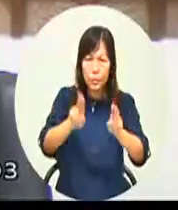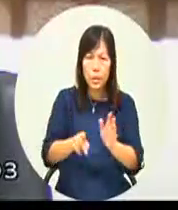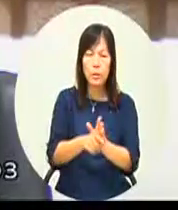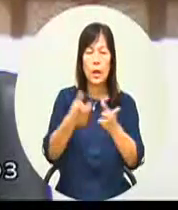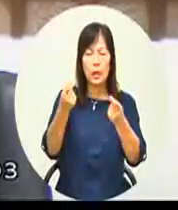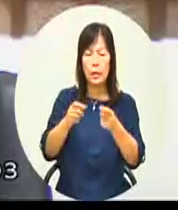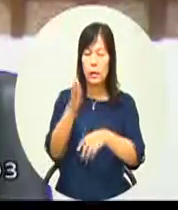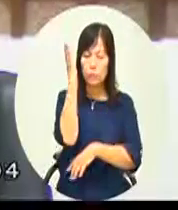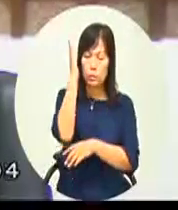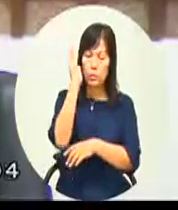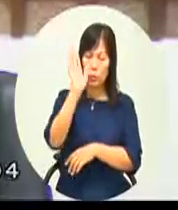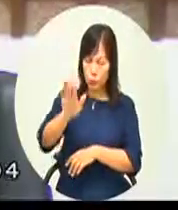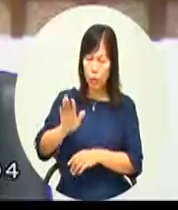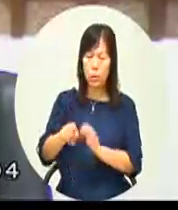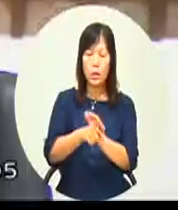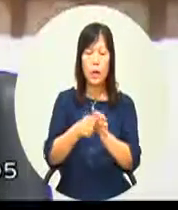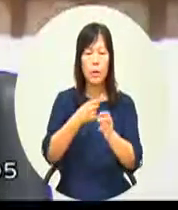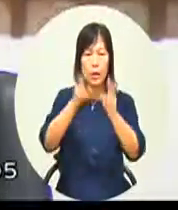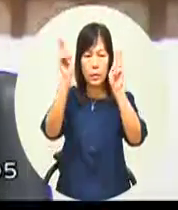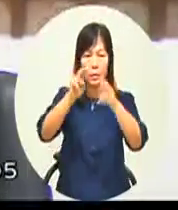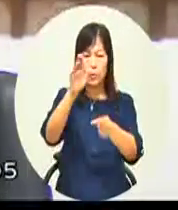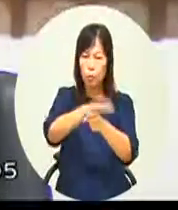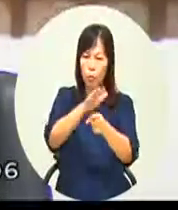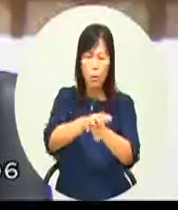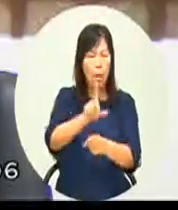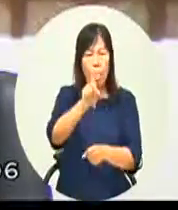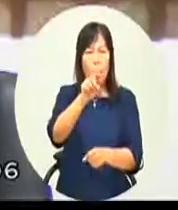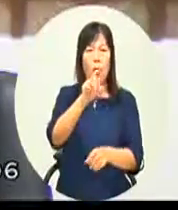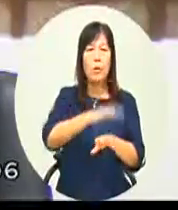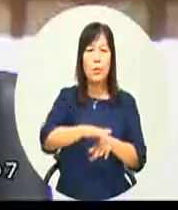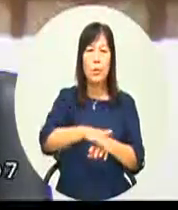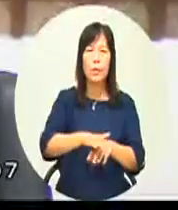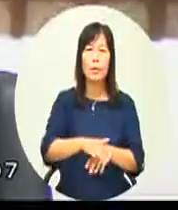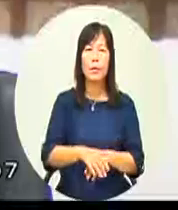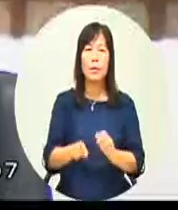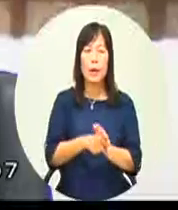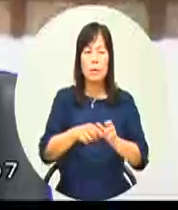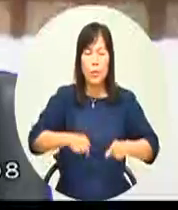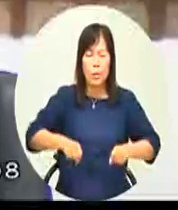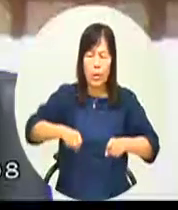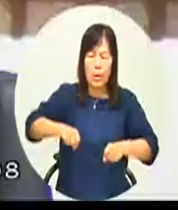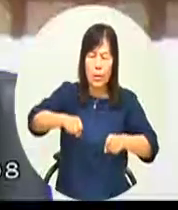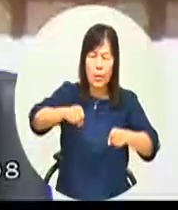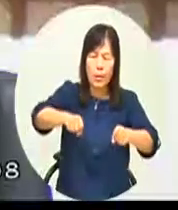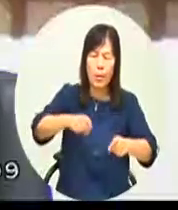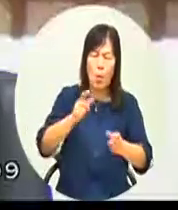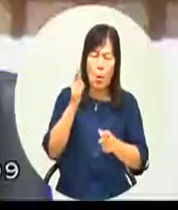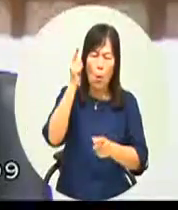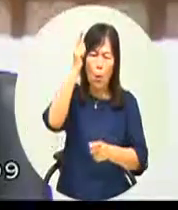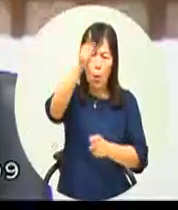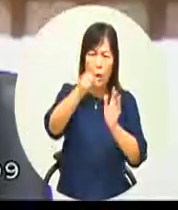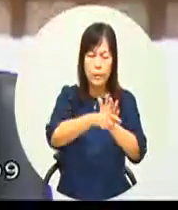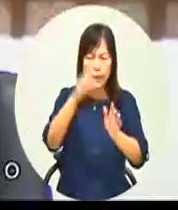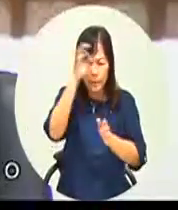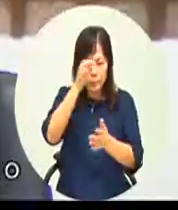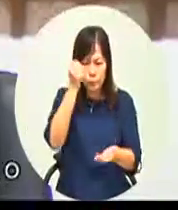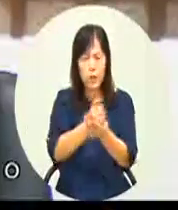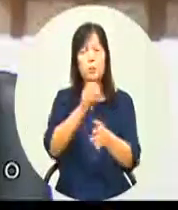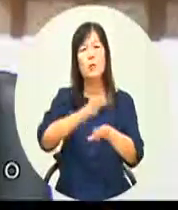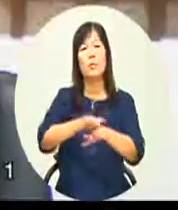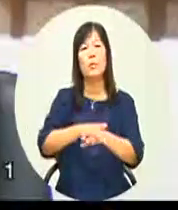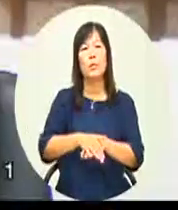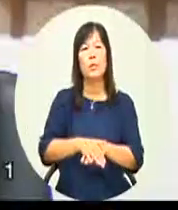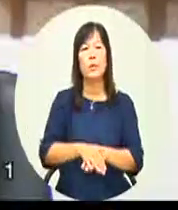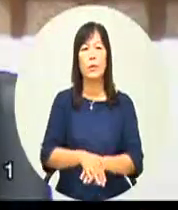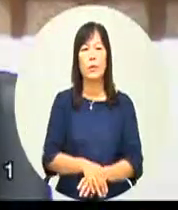公家的，你看他要充电，他就没办法充了，你看他就要再看，再站在很远的，才有办法再找到电动机车可以